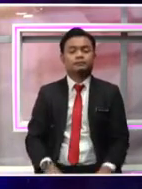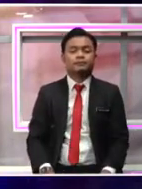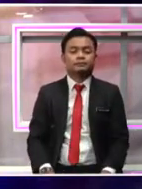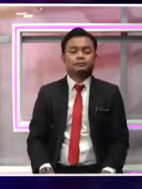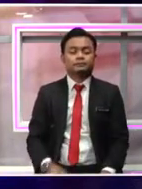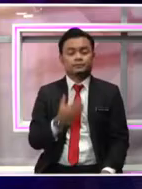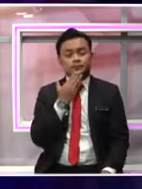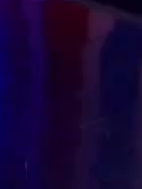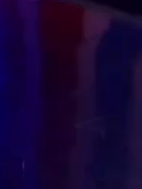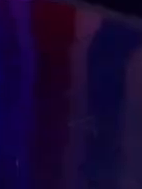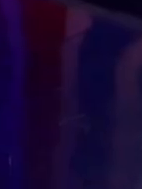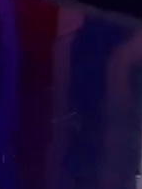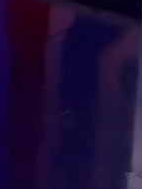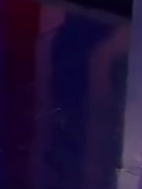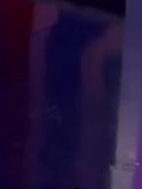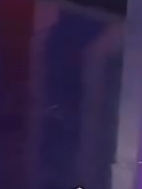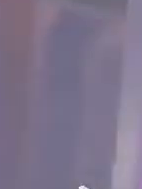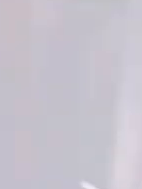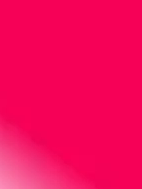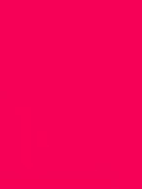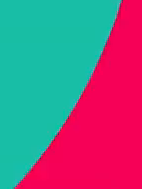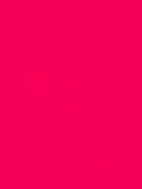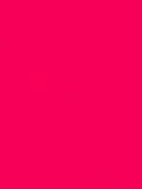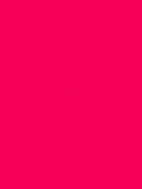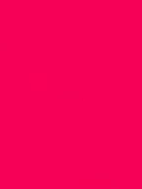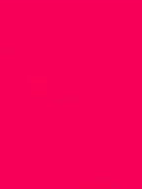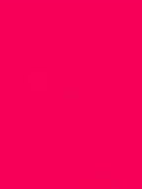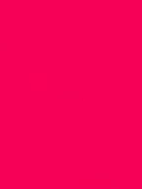bye-bye Hai